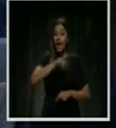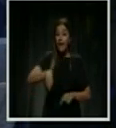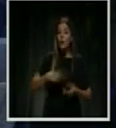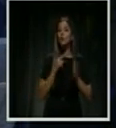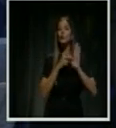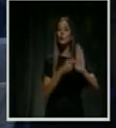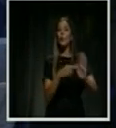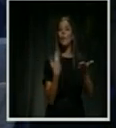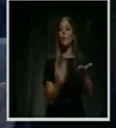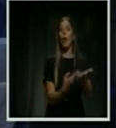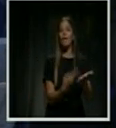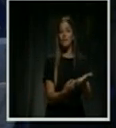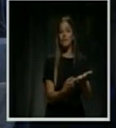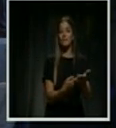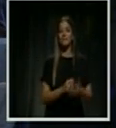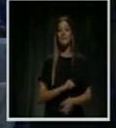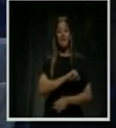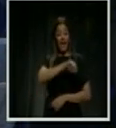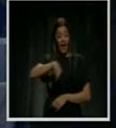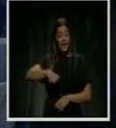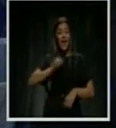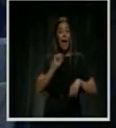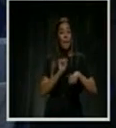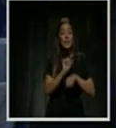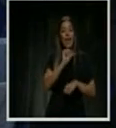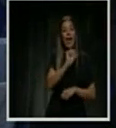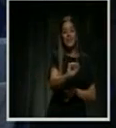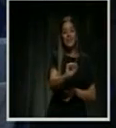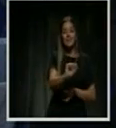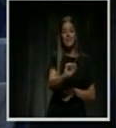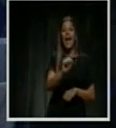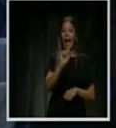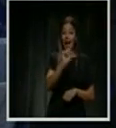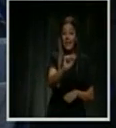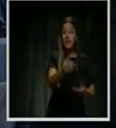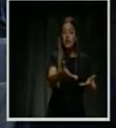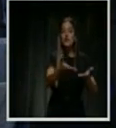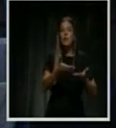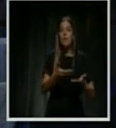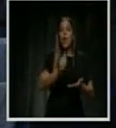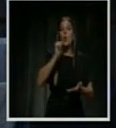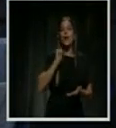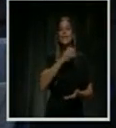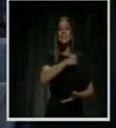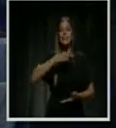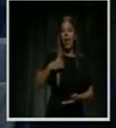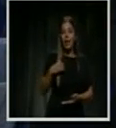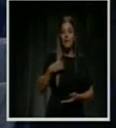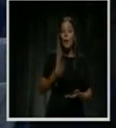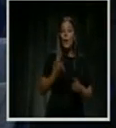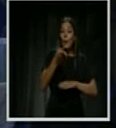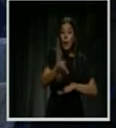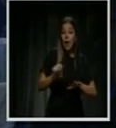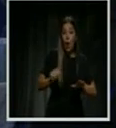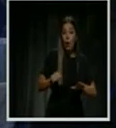bil-provi. Għalik ġibna l-isptarijiet. Għalik tħanna l-qorti Adrian u